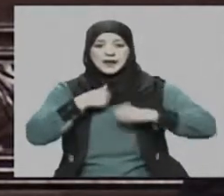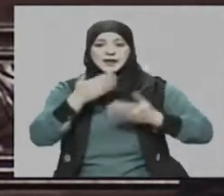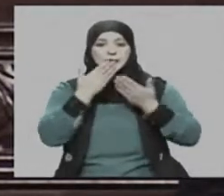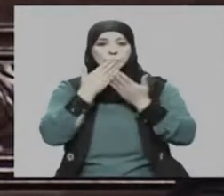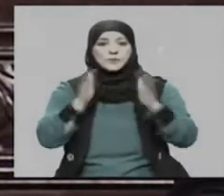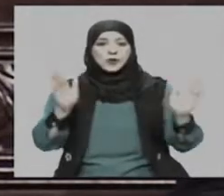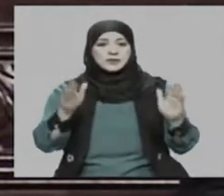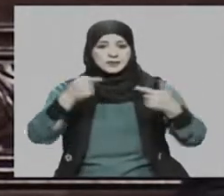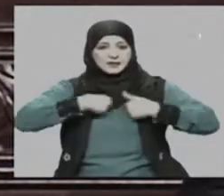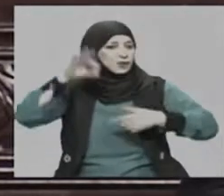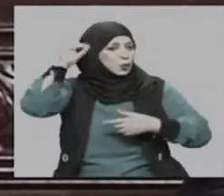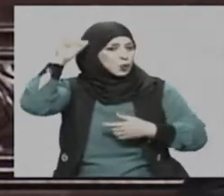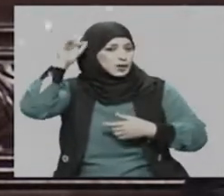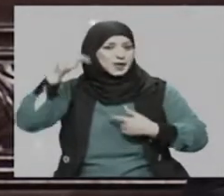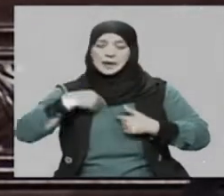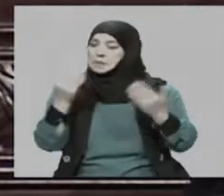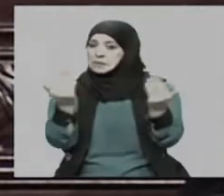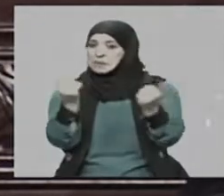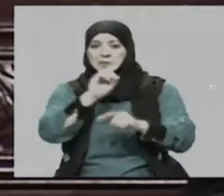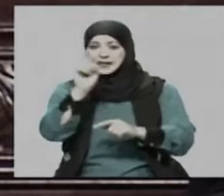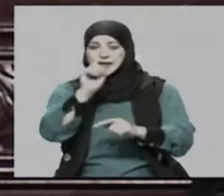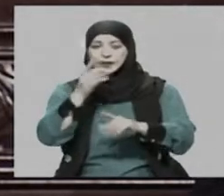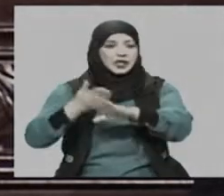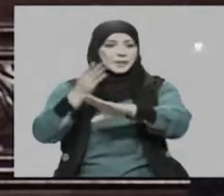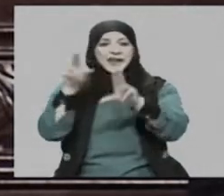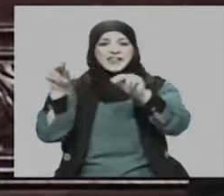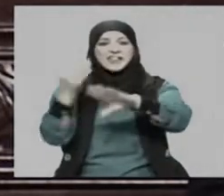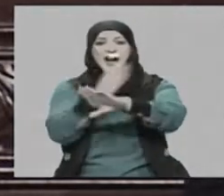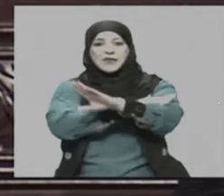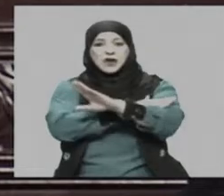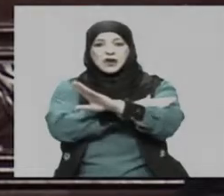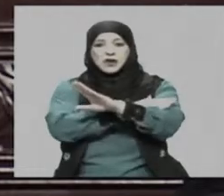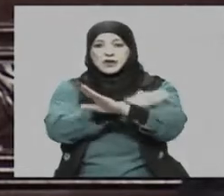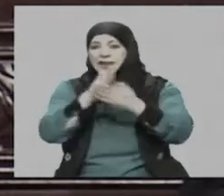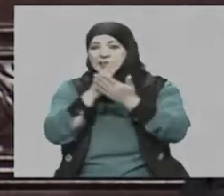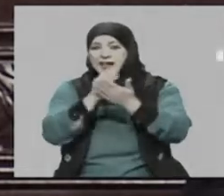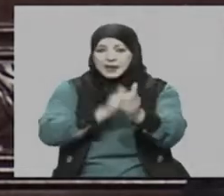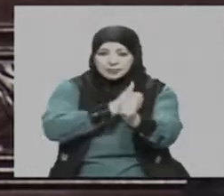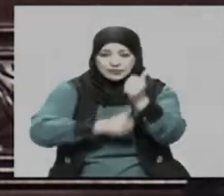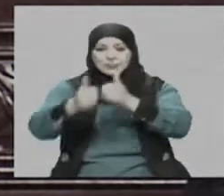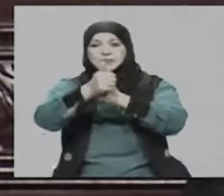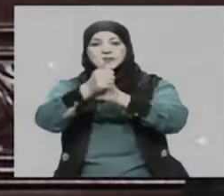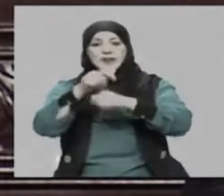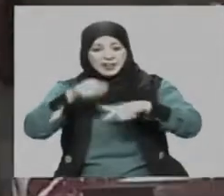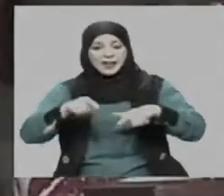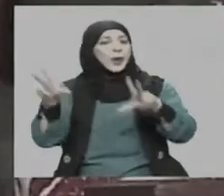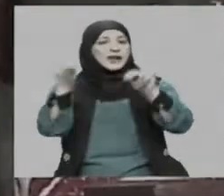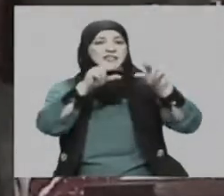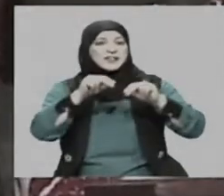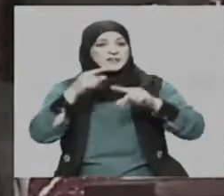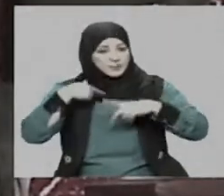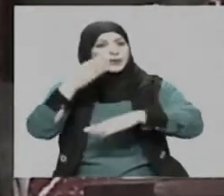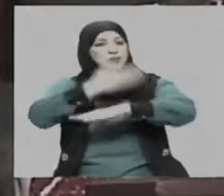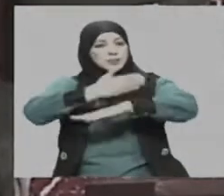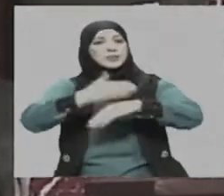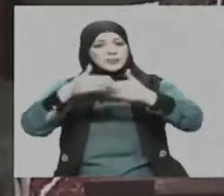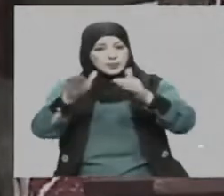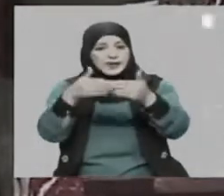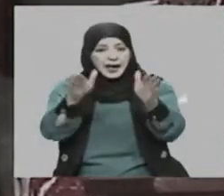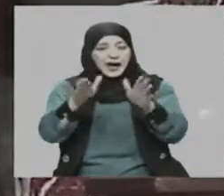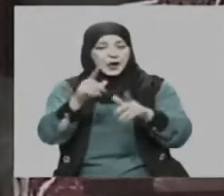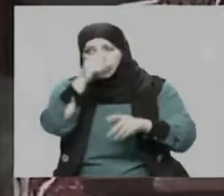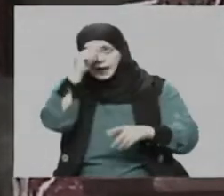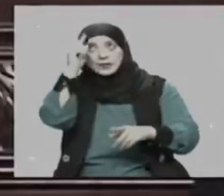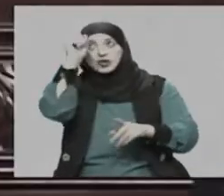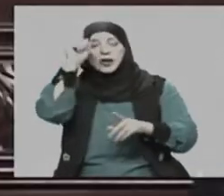رواحنا وما نستناوش، كيما ما استنيناش وعملنا الاستباق في الأول، كيما ما استنيناش وحلينا على تدرج، والحمد لله الأمور